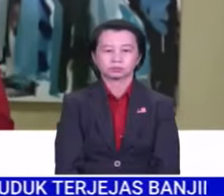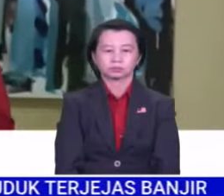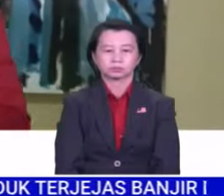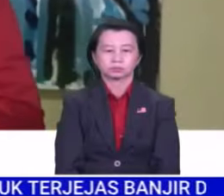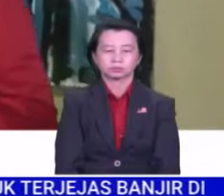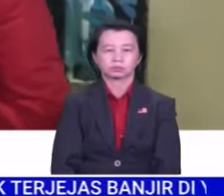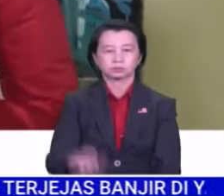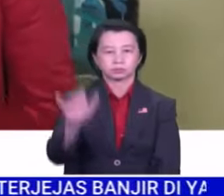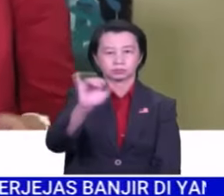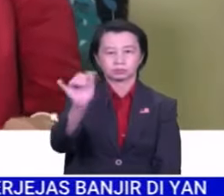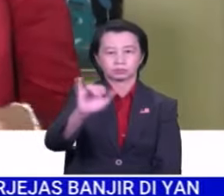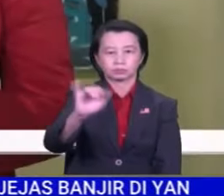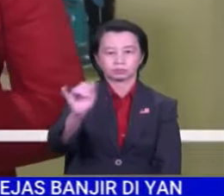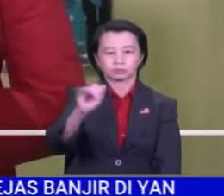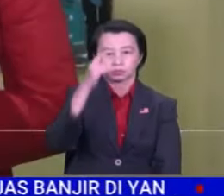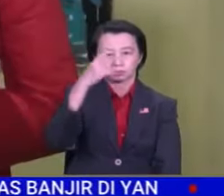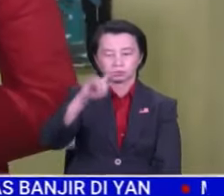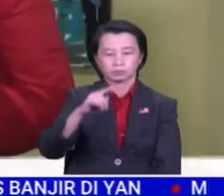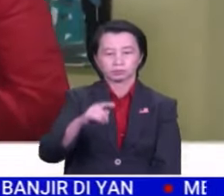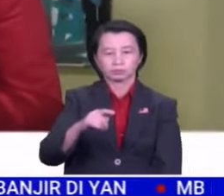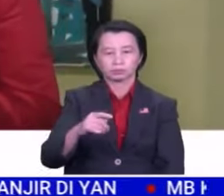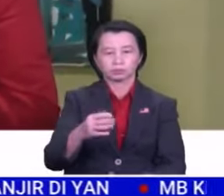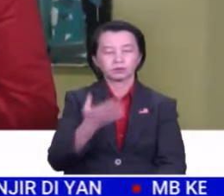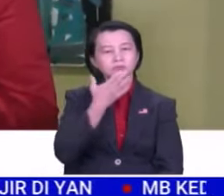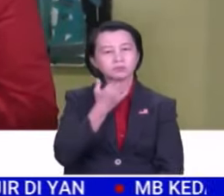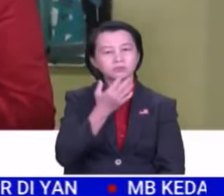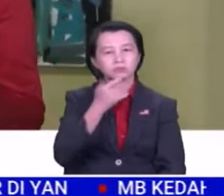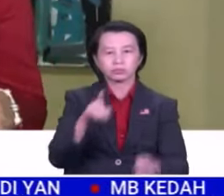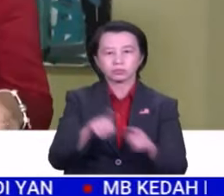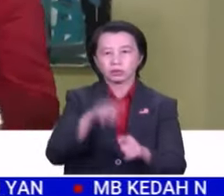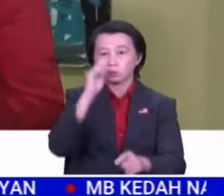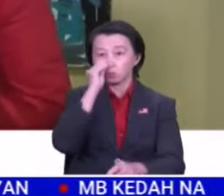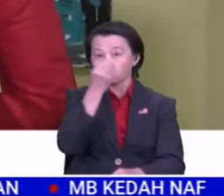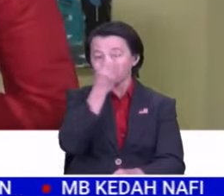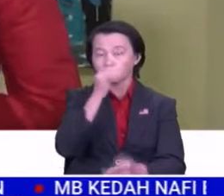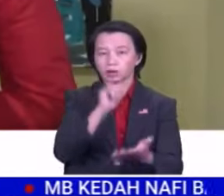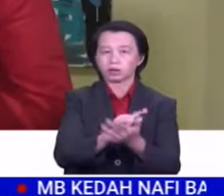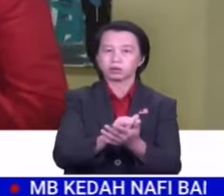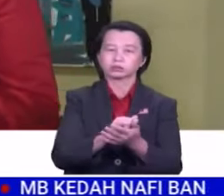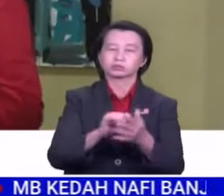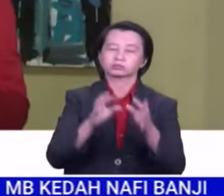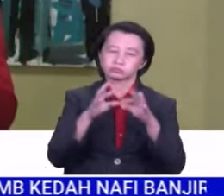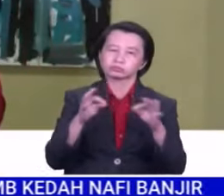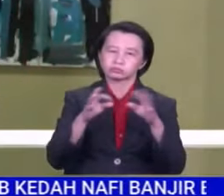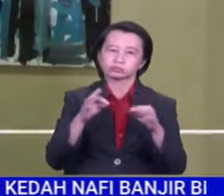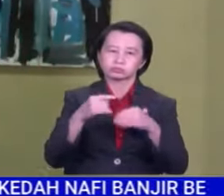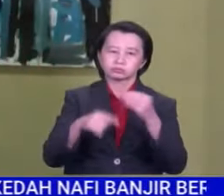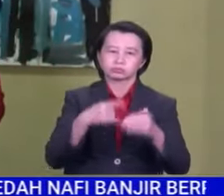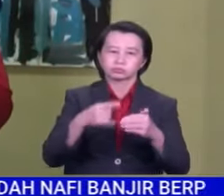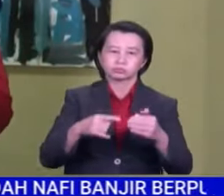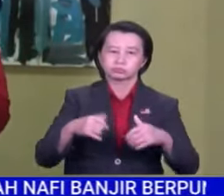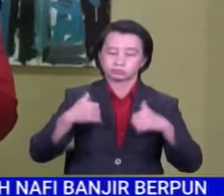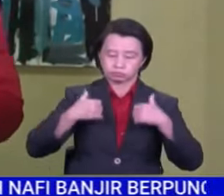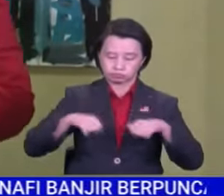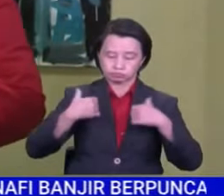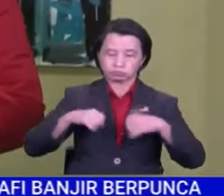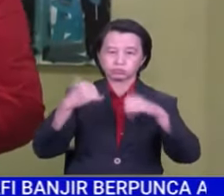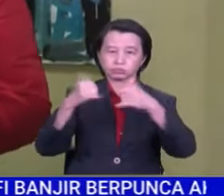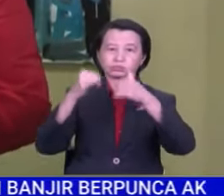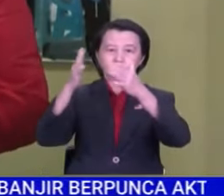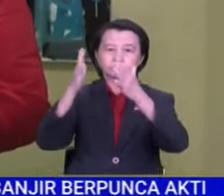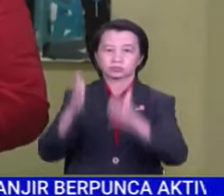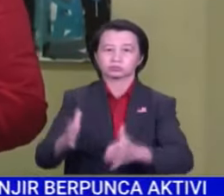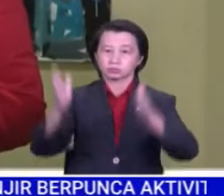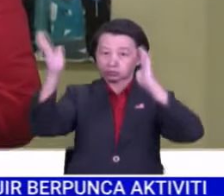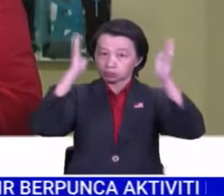Segar ibarat pendekar dahulu kala, manis ibarat bunga. Itu yang dapat disimpulkan persalinan atlet